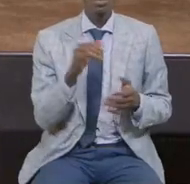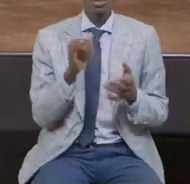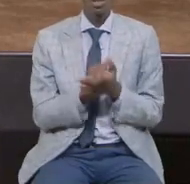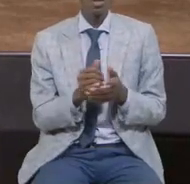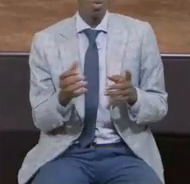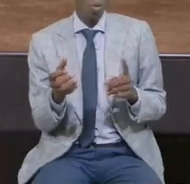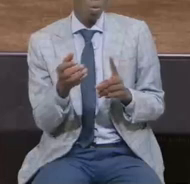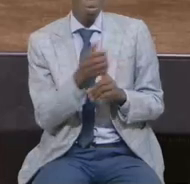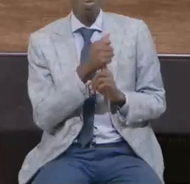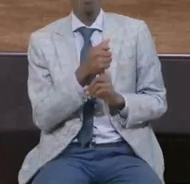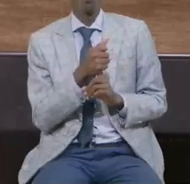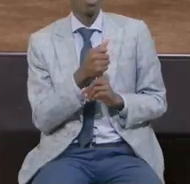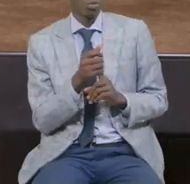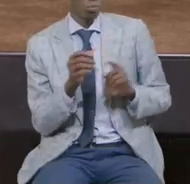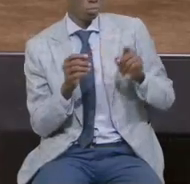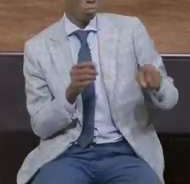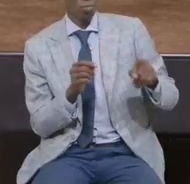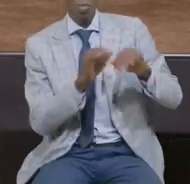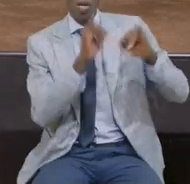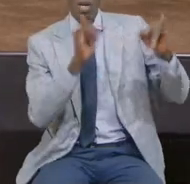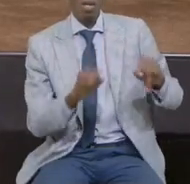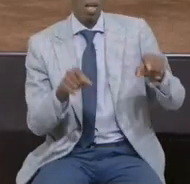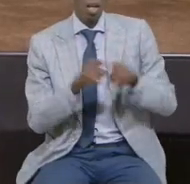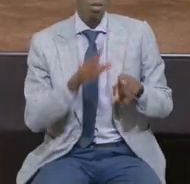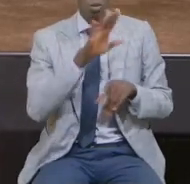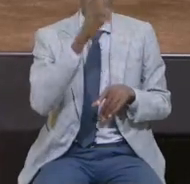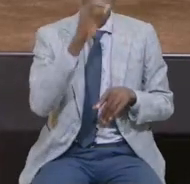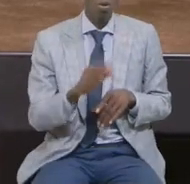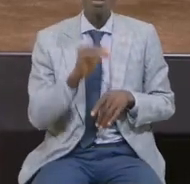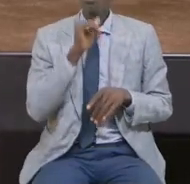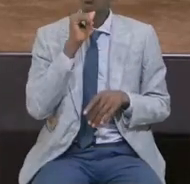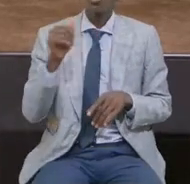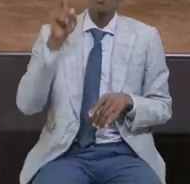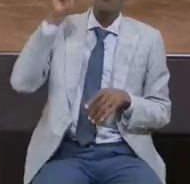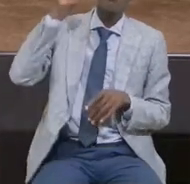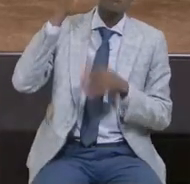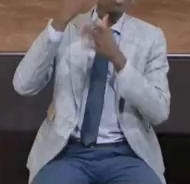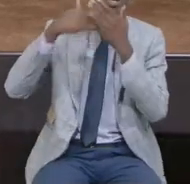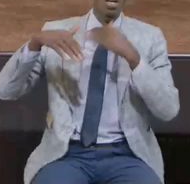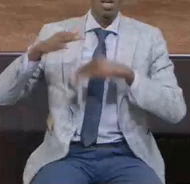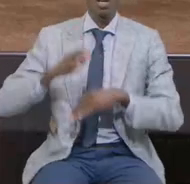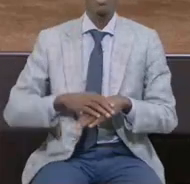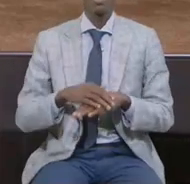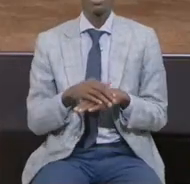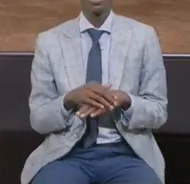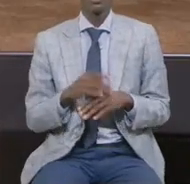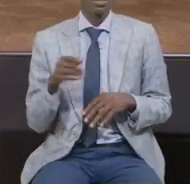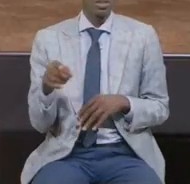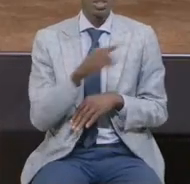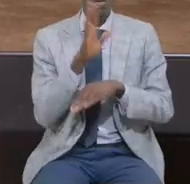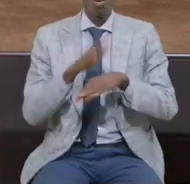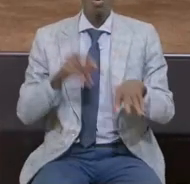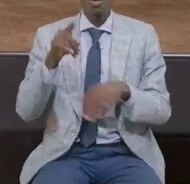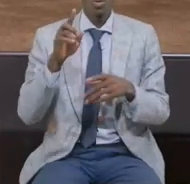les embrasses comme leur Dieu. De ne pas avoir le regard sur le ciel comme la seule autorité sur toi.